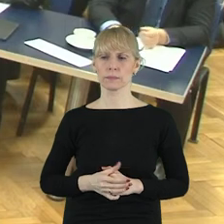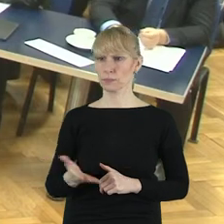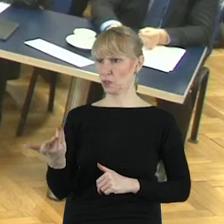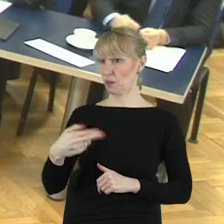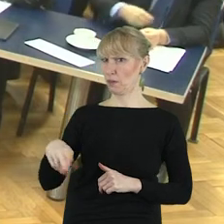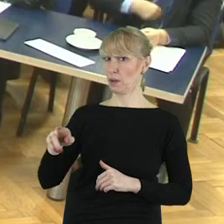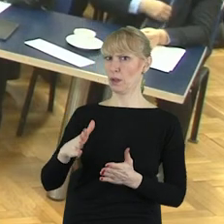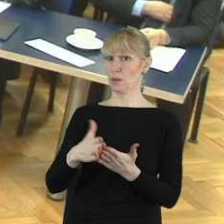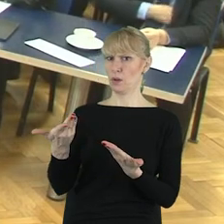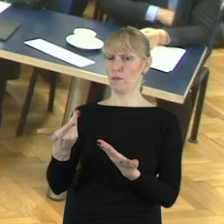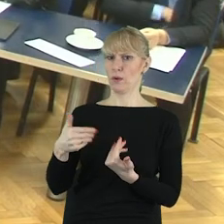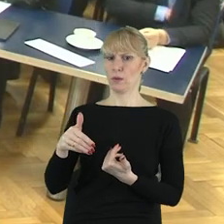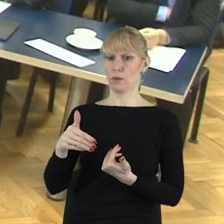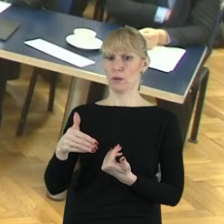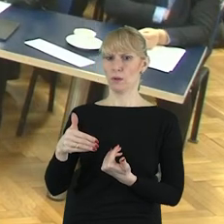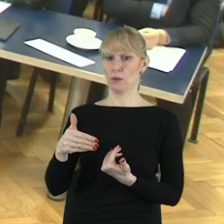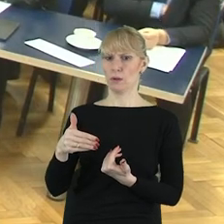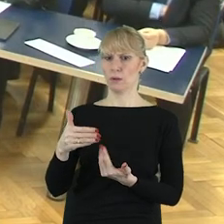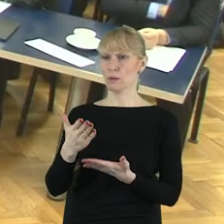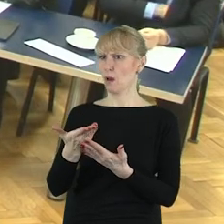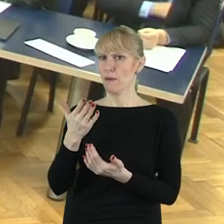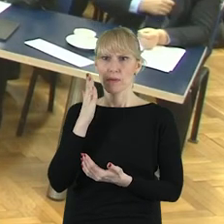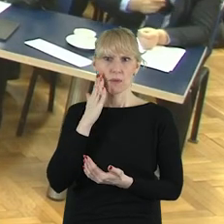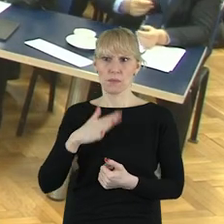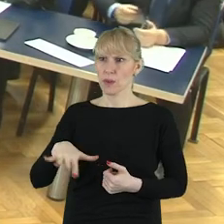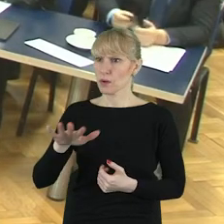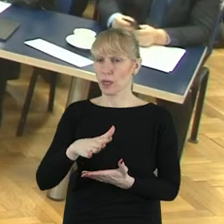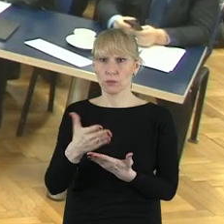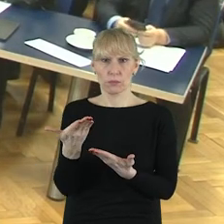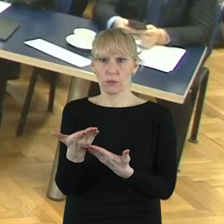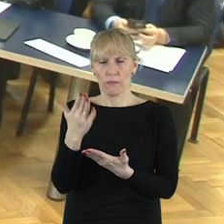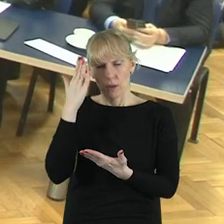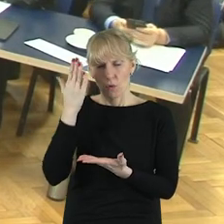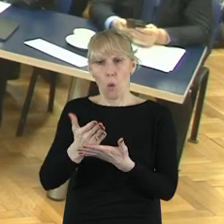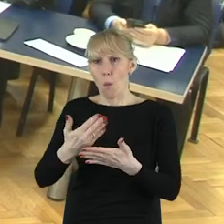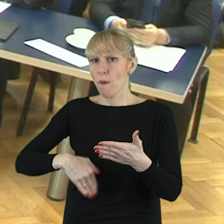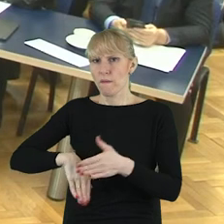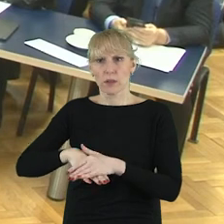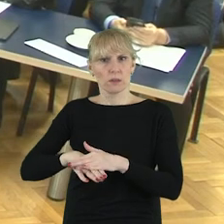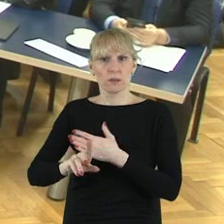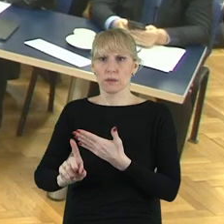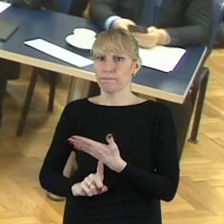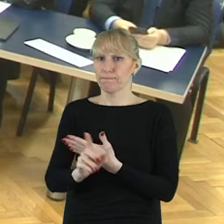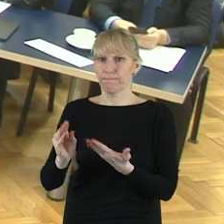Ale jak państwo radni występują w imieniu mieszkańców, to mi upoważnienie nie przedstawiają. Także proszę bardzo.